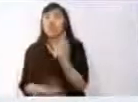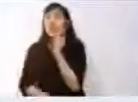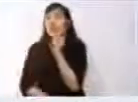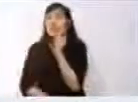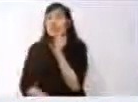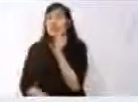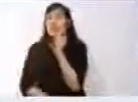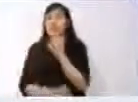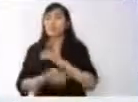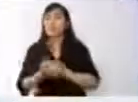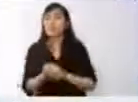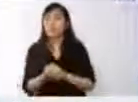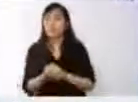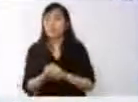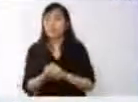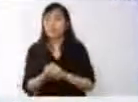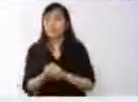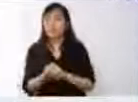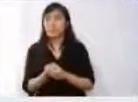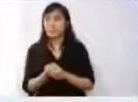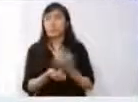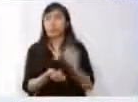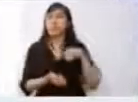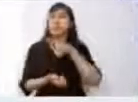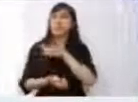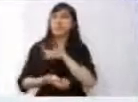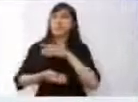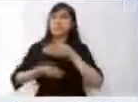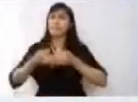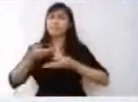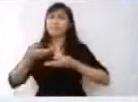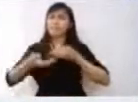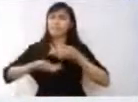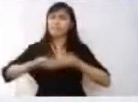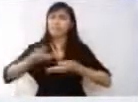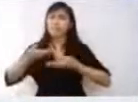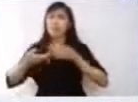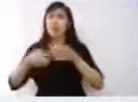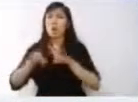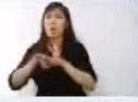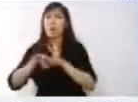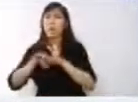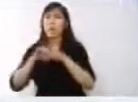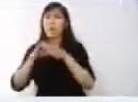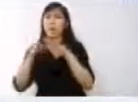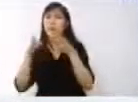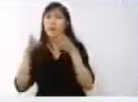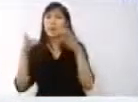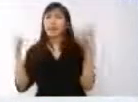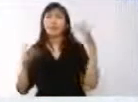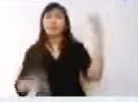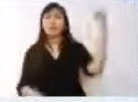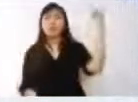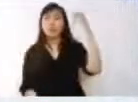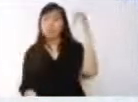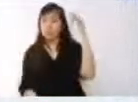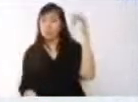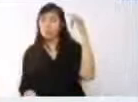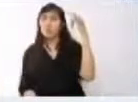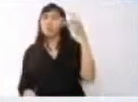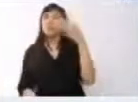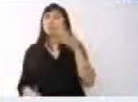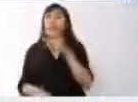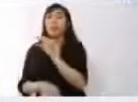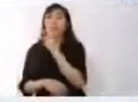Para doon po sa mga nais magpa-repatriate, paano po sila makapag-avail nitong